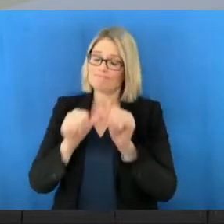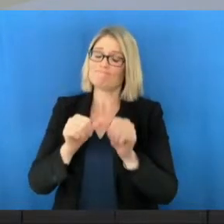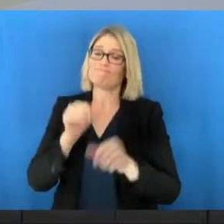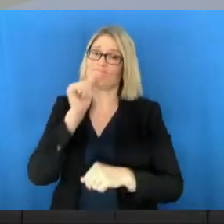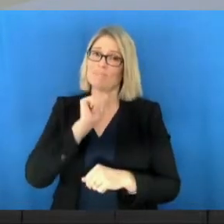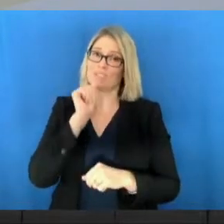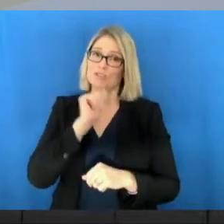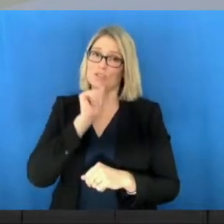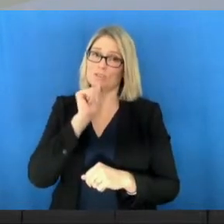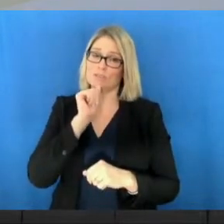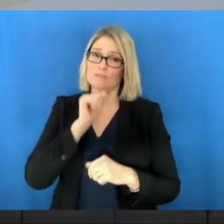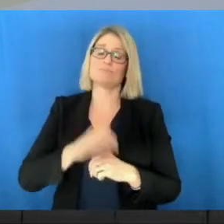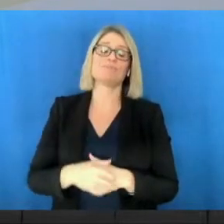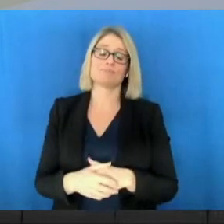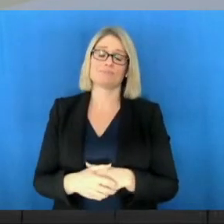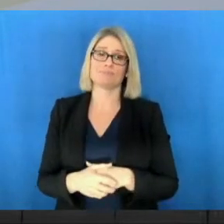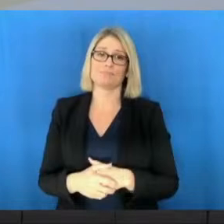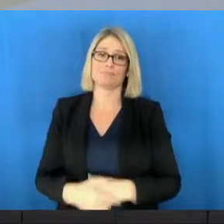to be kind.